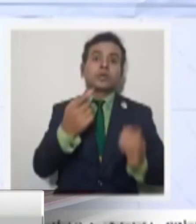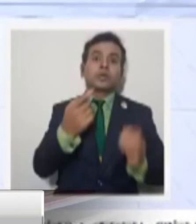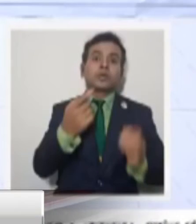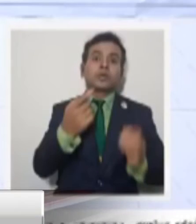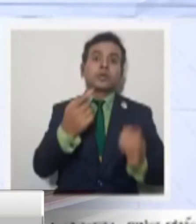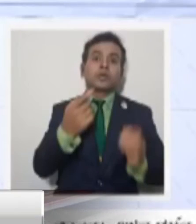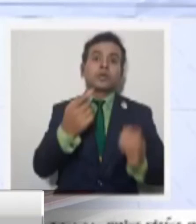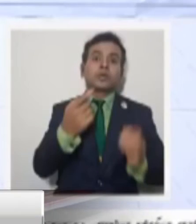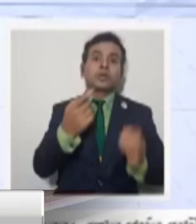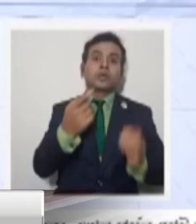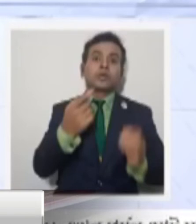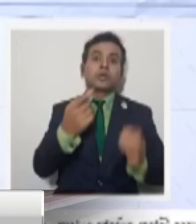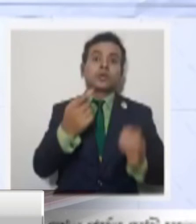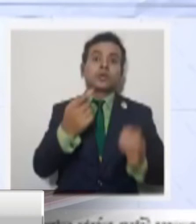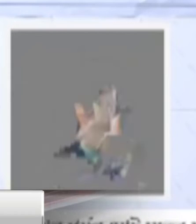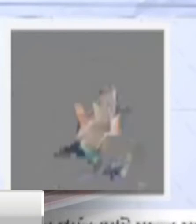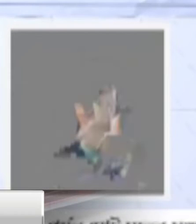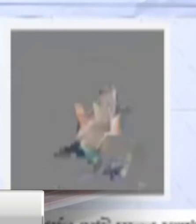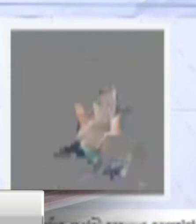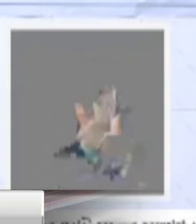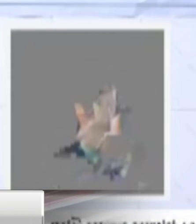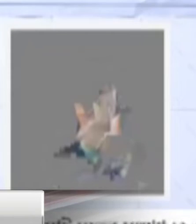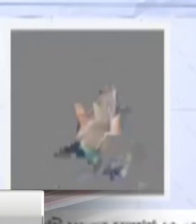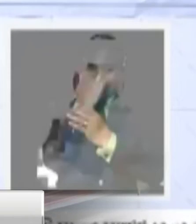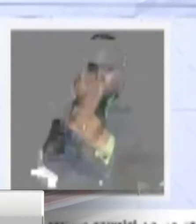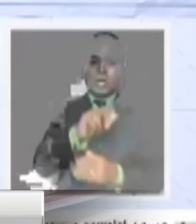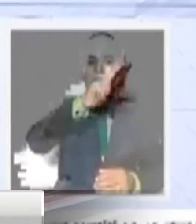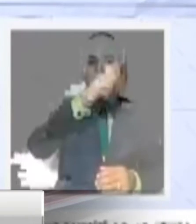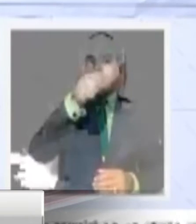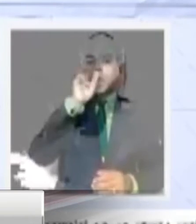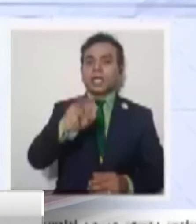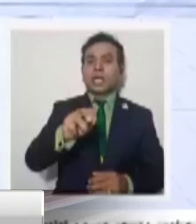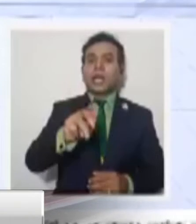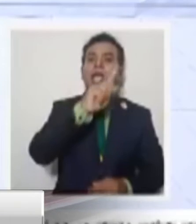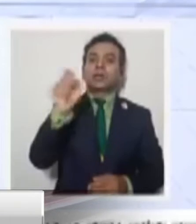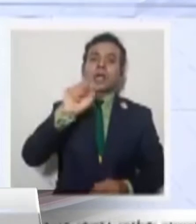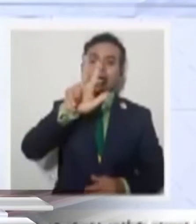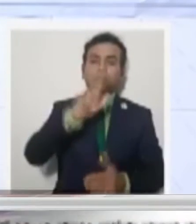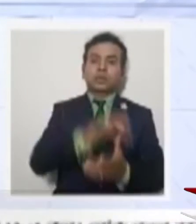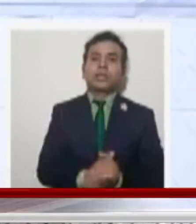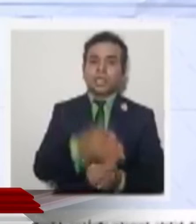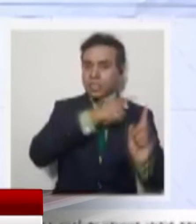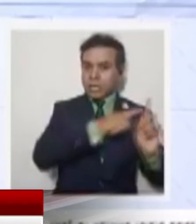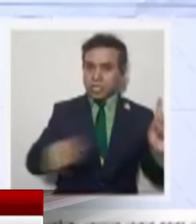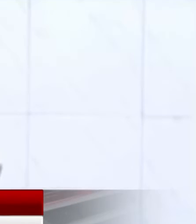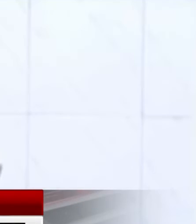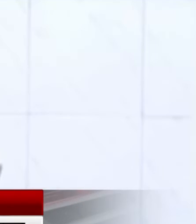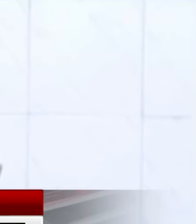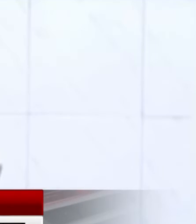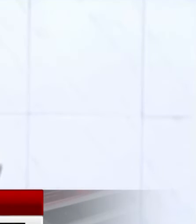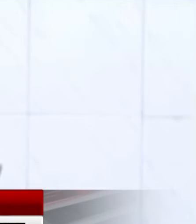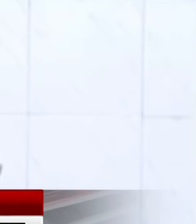আমরা সংগ্রহ করেছি সিচুয়েশন রিপোর্ট চেয়ারম্যান বিশ্ব স্বাস্থ্য সংস্থা, 24 ঘণ্টায় শনাক্ত হয়েছে 86,108 জন এবং এ পর্যন্ত